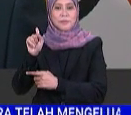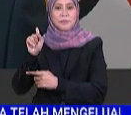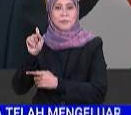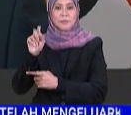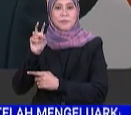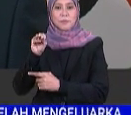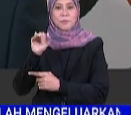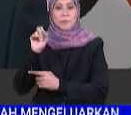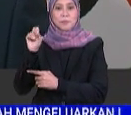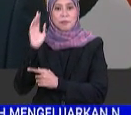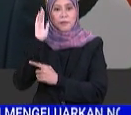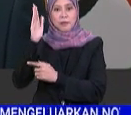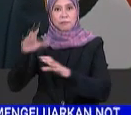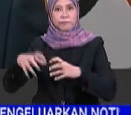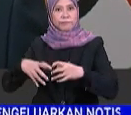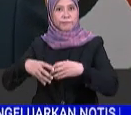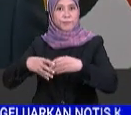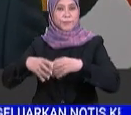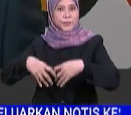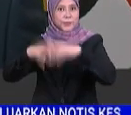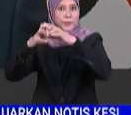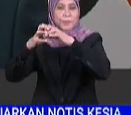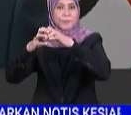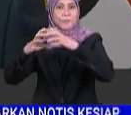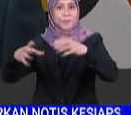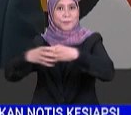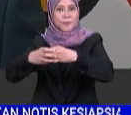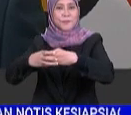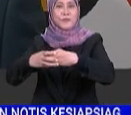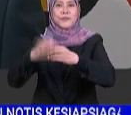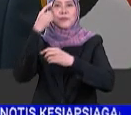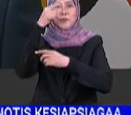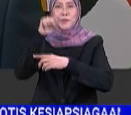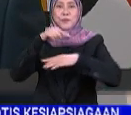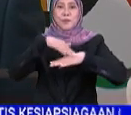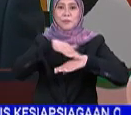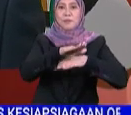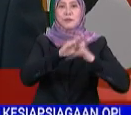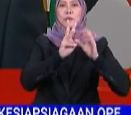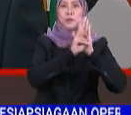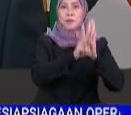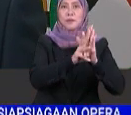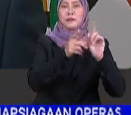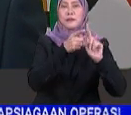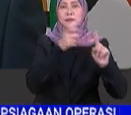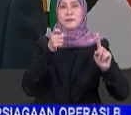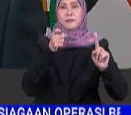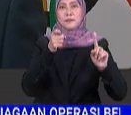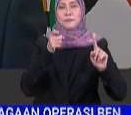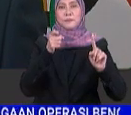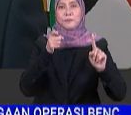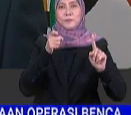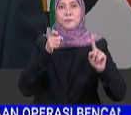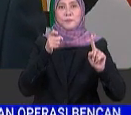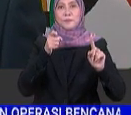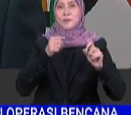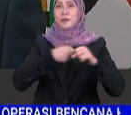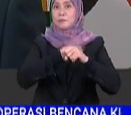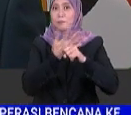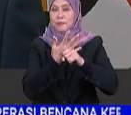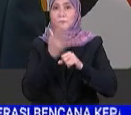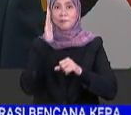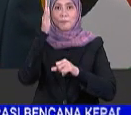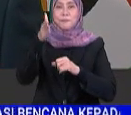the SEA Games 2022. Additionally, 193 athletes who are in the MSN Pelapis